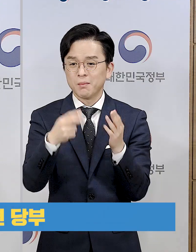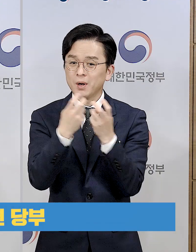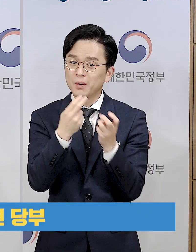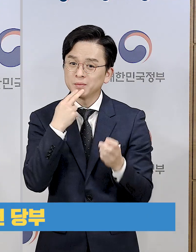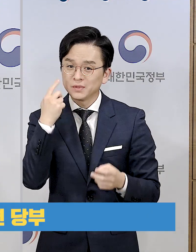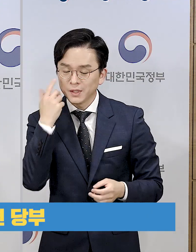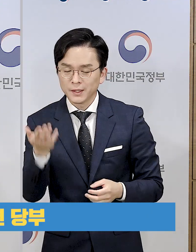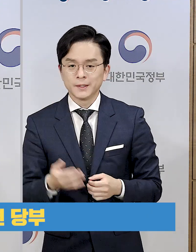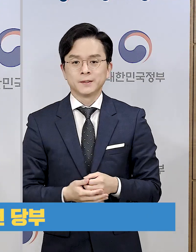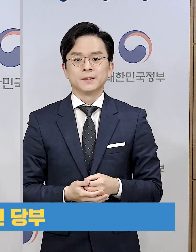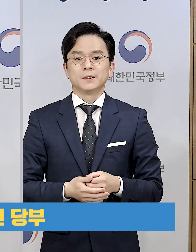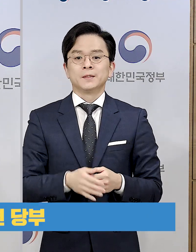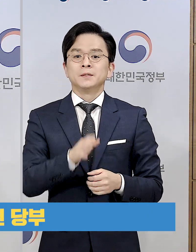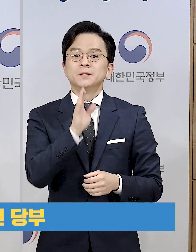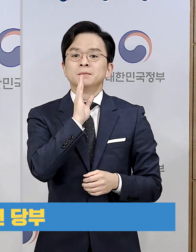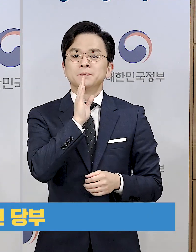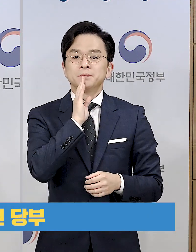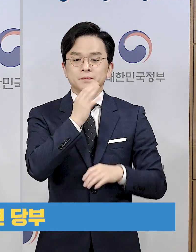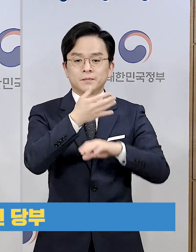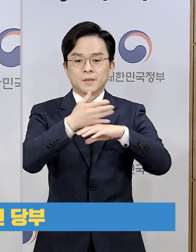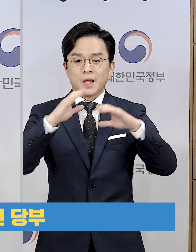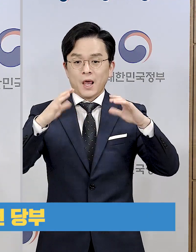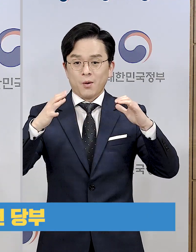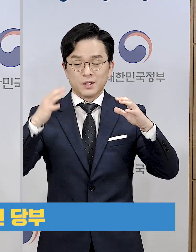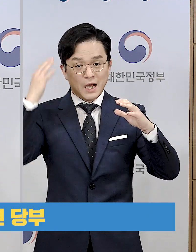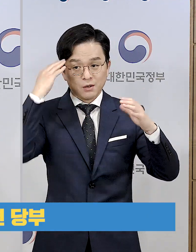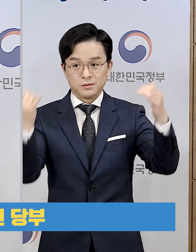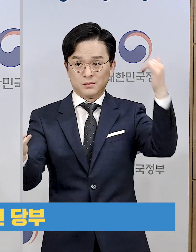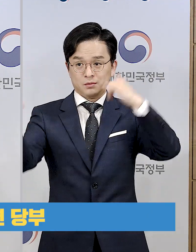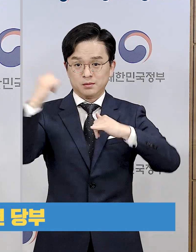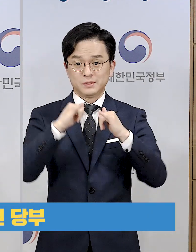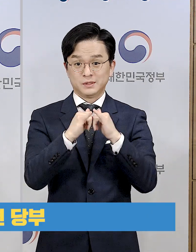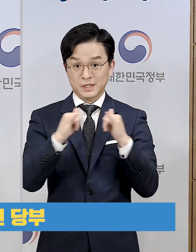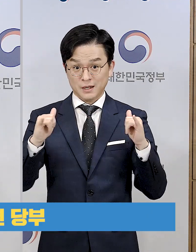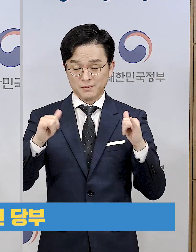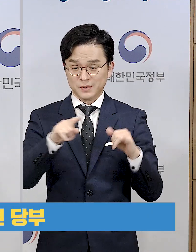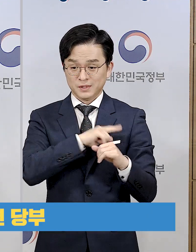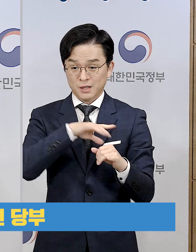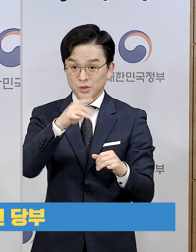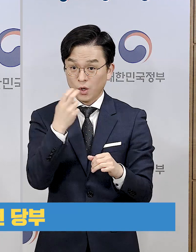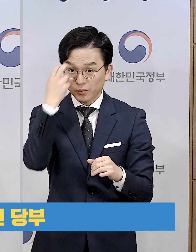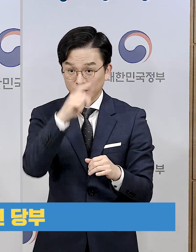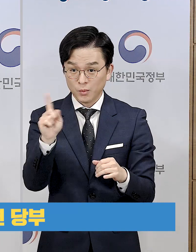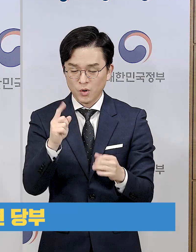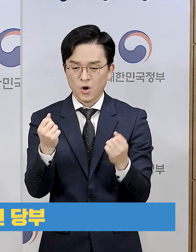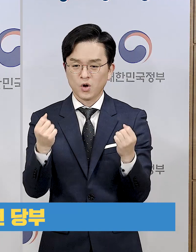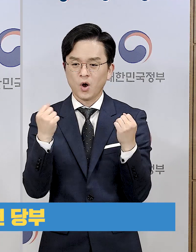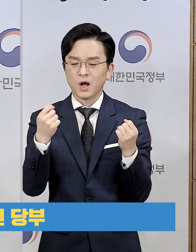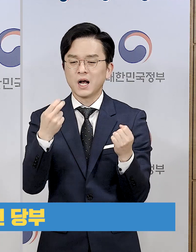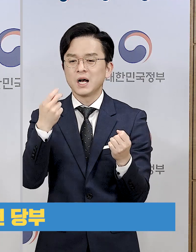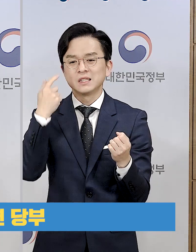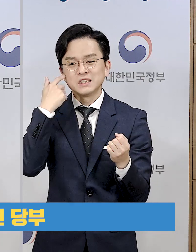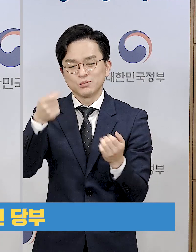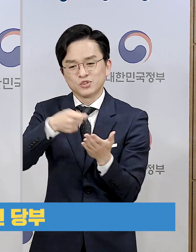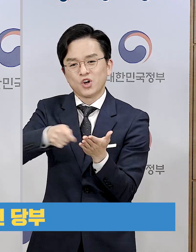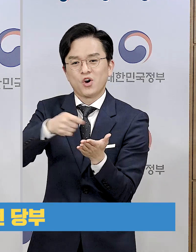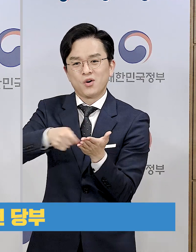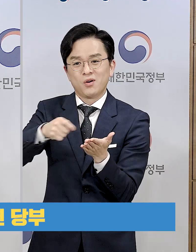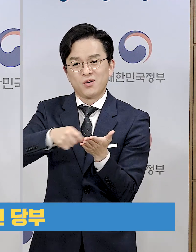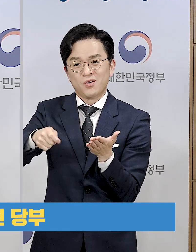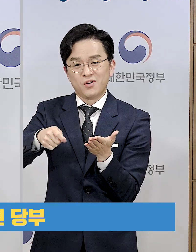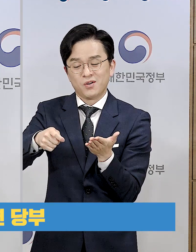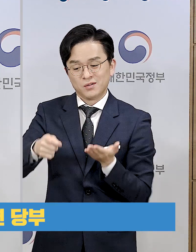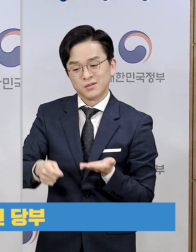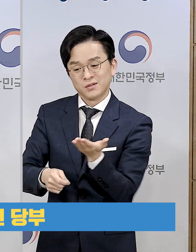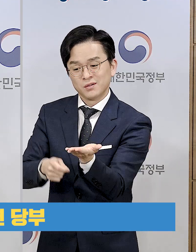저희가 이제 검역 단계에서 해외 입국하시는 분들은 모두 다 건강 상태 질문서를